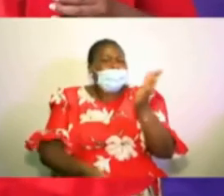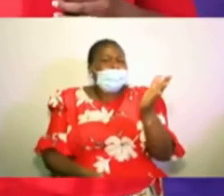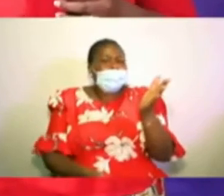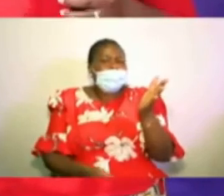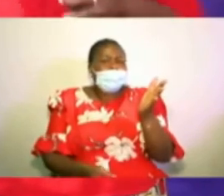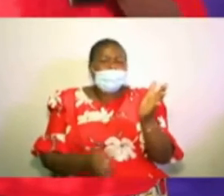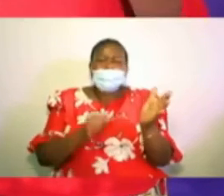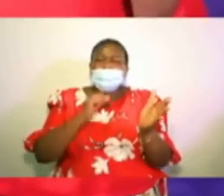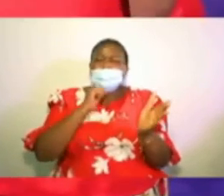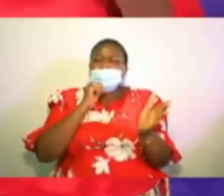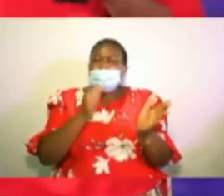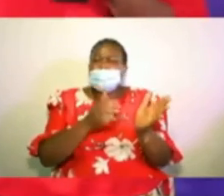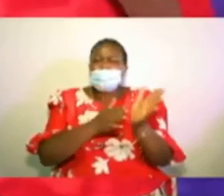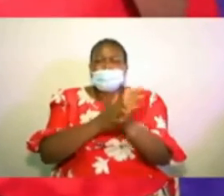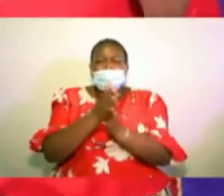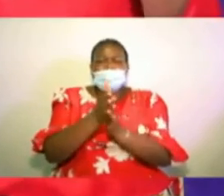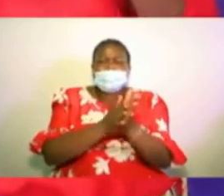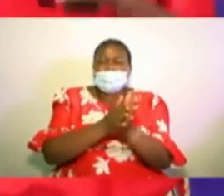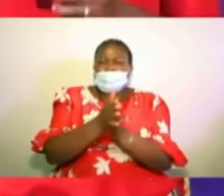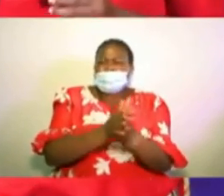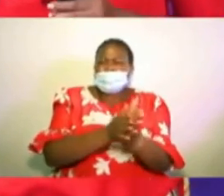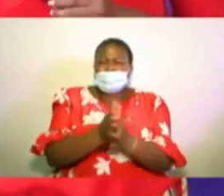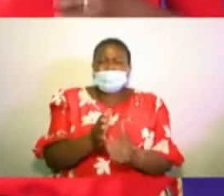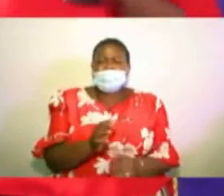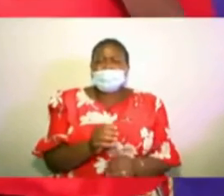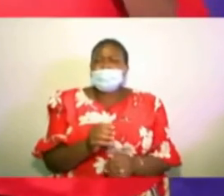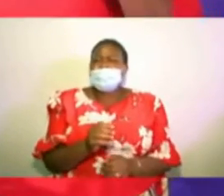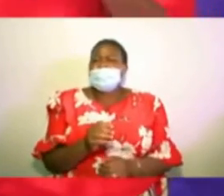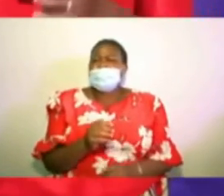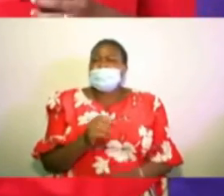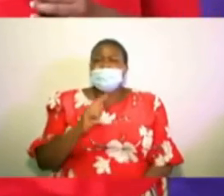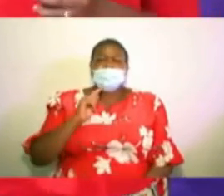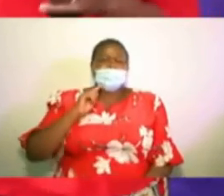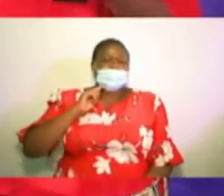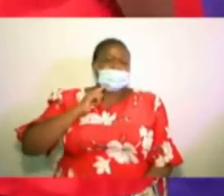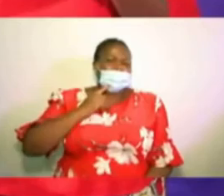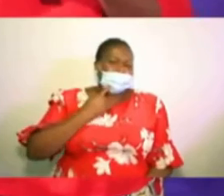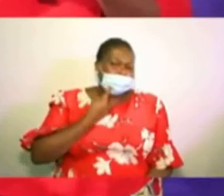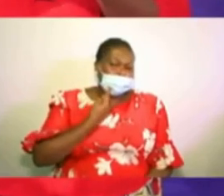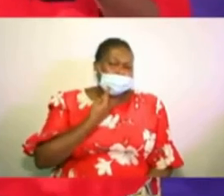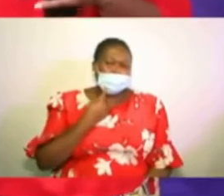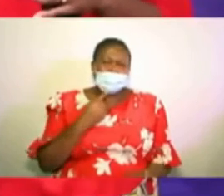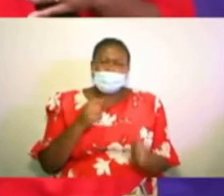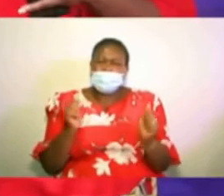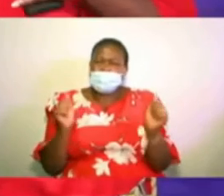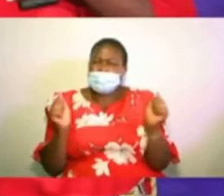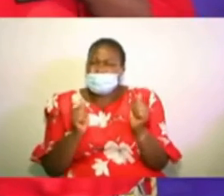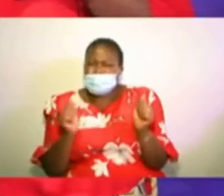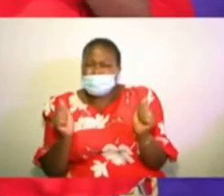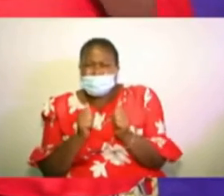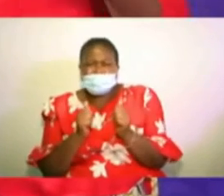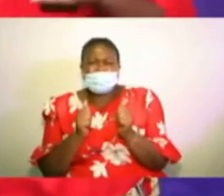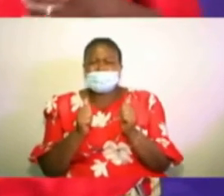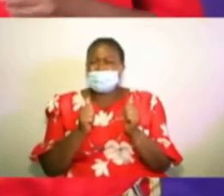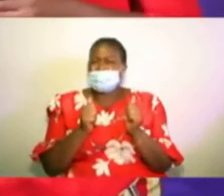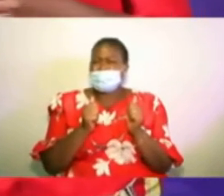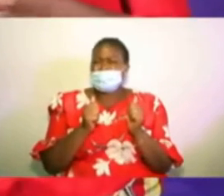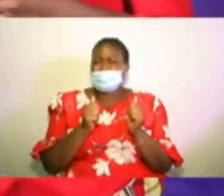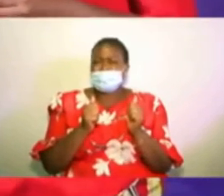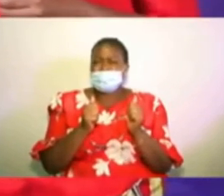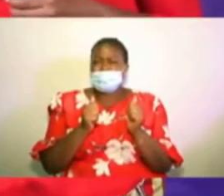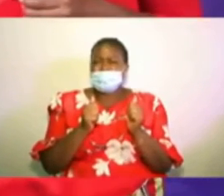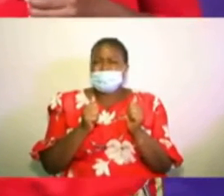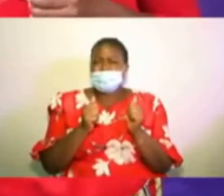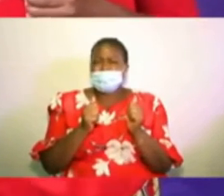energy. Et donc, l'église sans l'esprit et sans vie est froid et manque